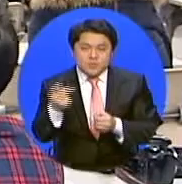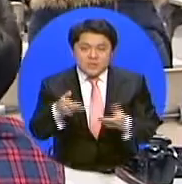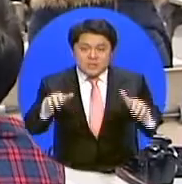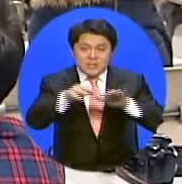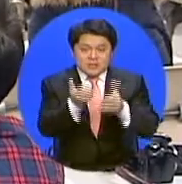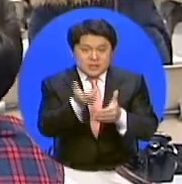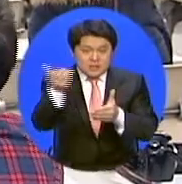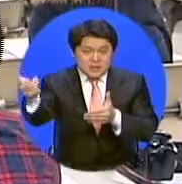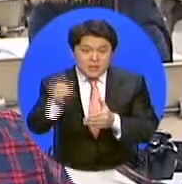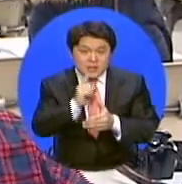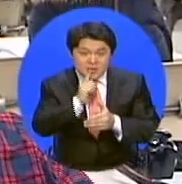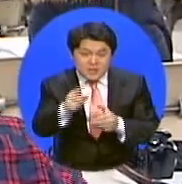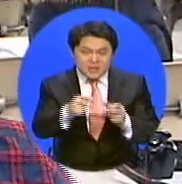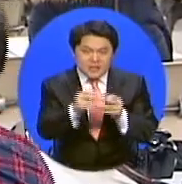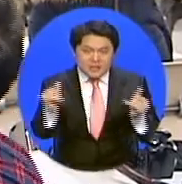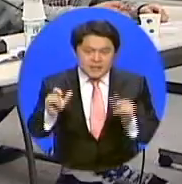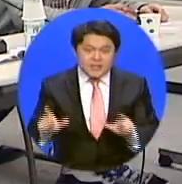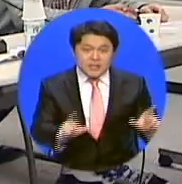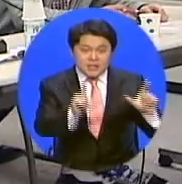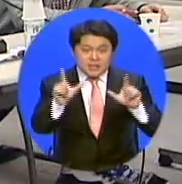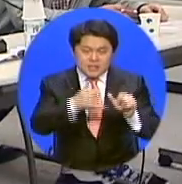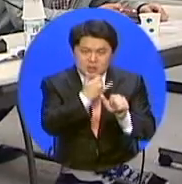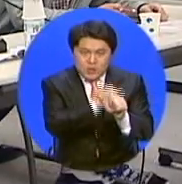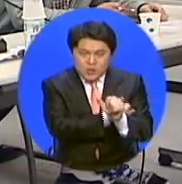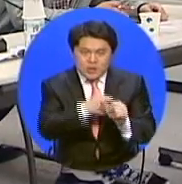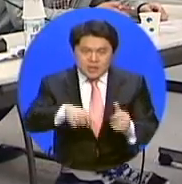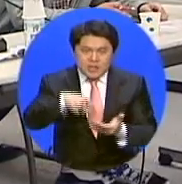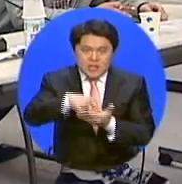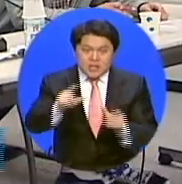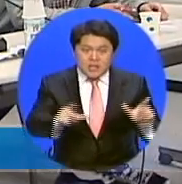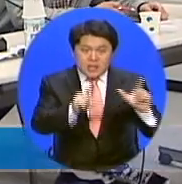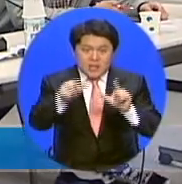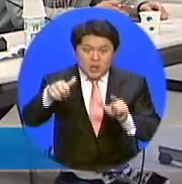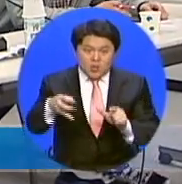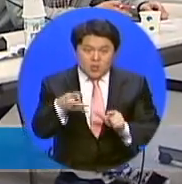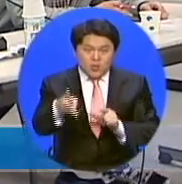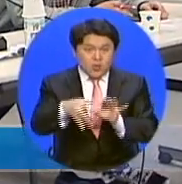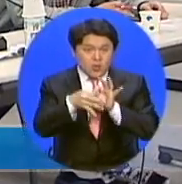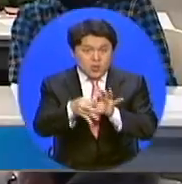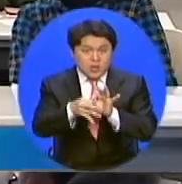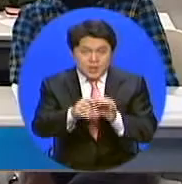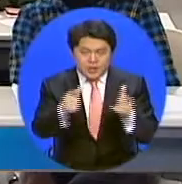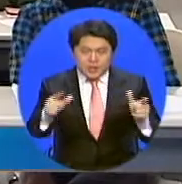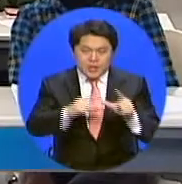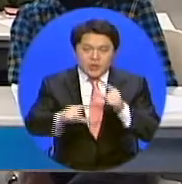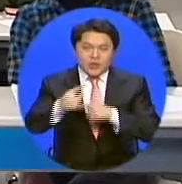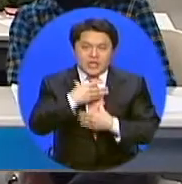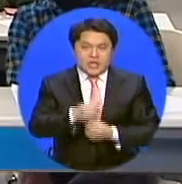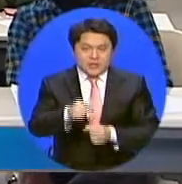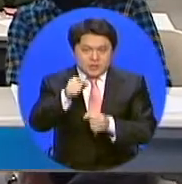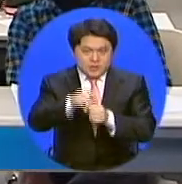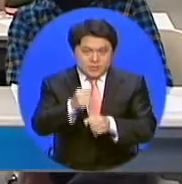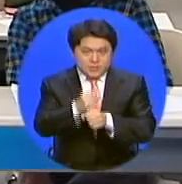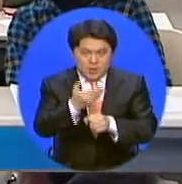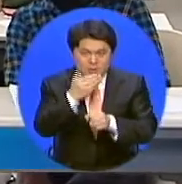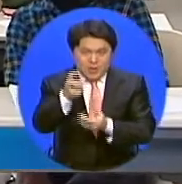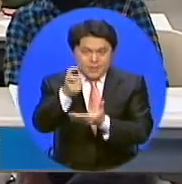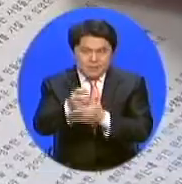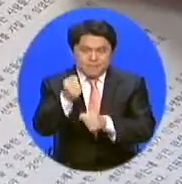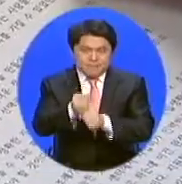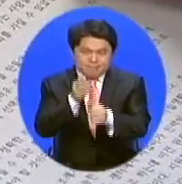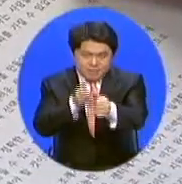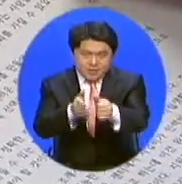탈시설을 외치는 장애인들의 삶과 인권, 자립생활 조례에 필요한 기능을 더 안정화시킬 수 있는 제도적 기반이 마련될 수 있기를